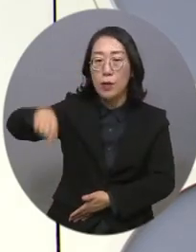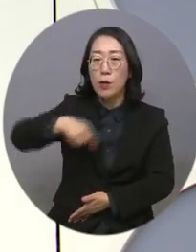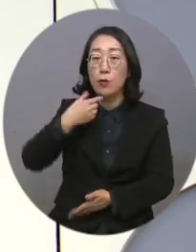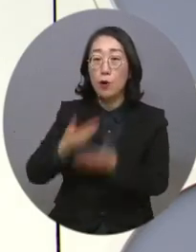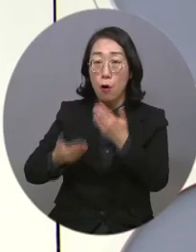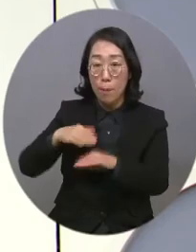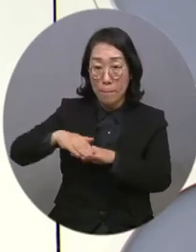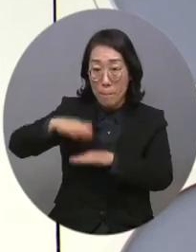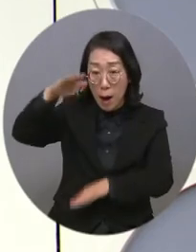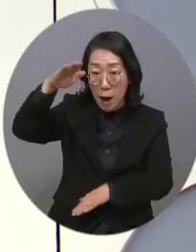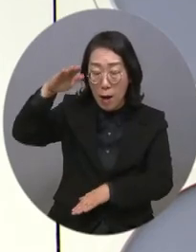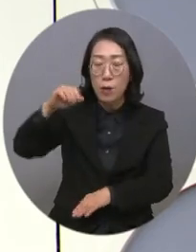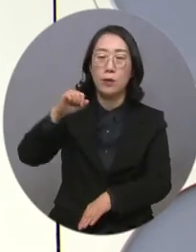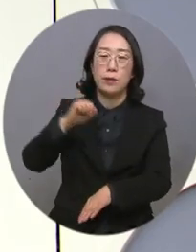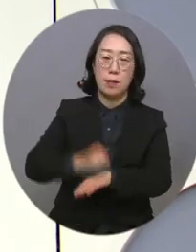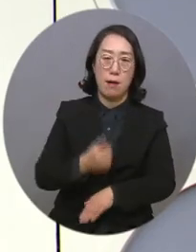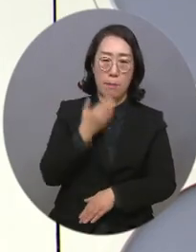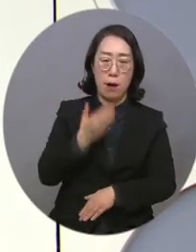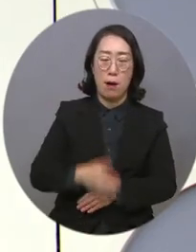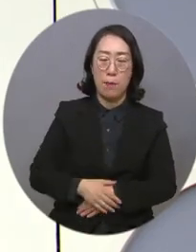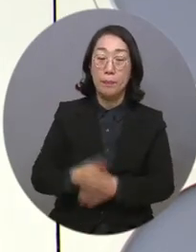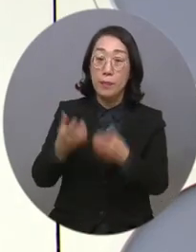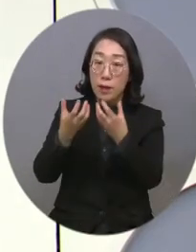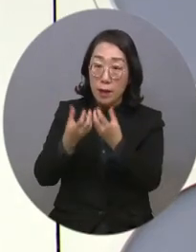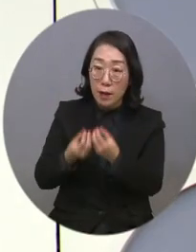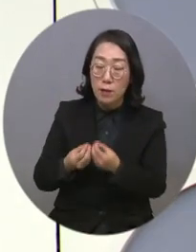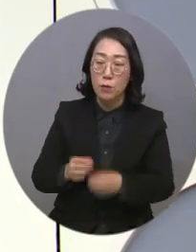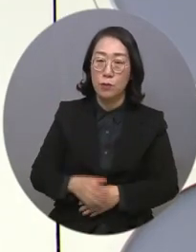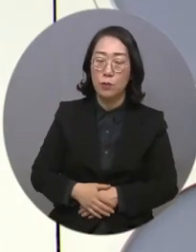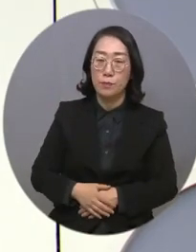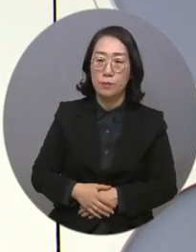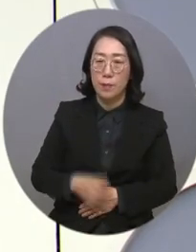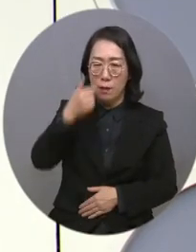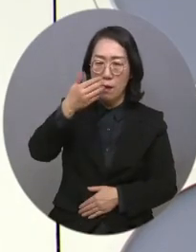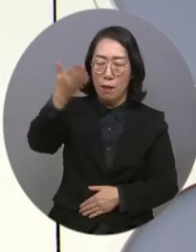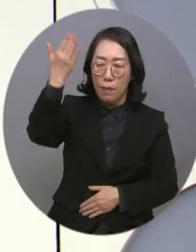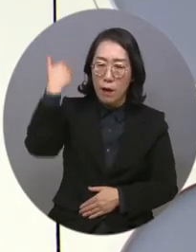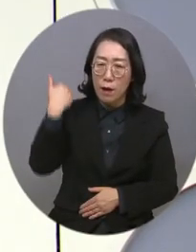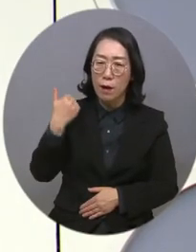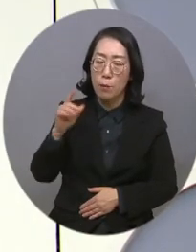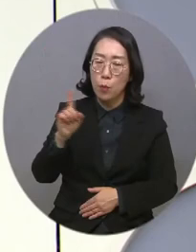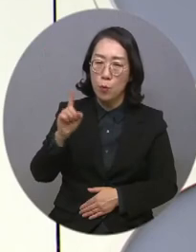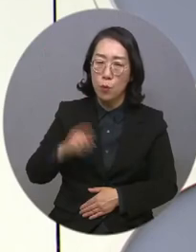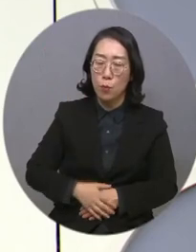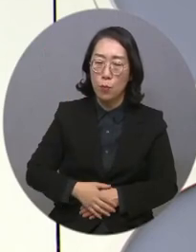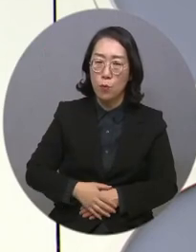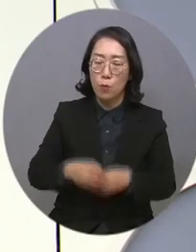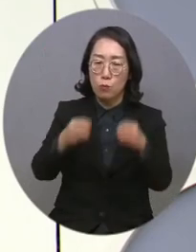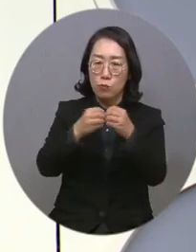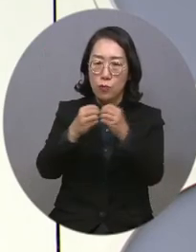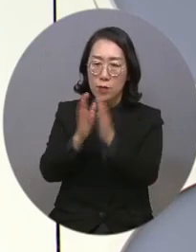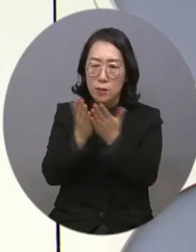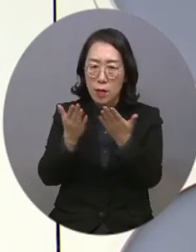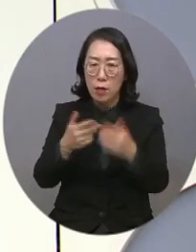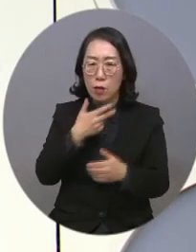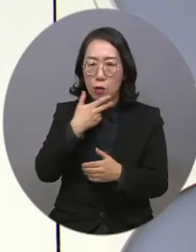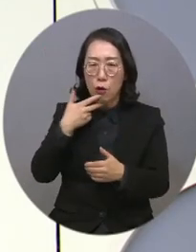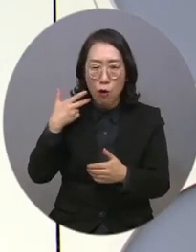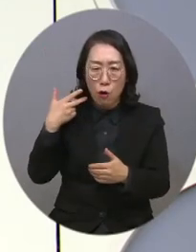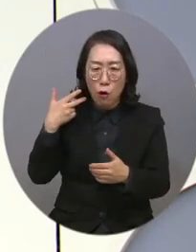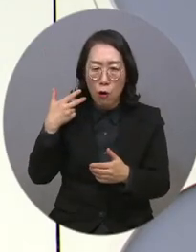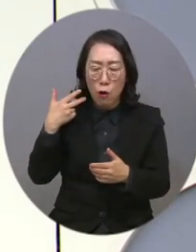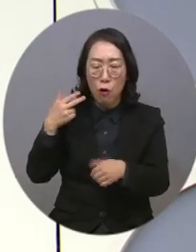번역이 가능하거든요. 예를 들어서 옛날에 무슨 작품인가 영문학 작품인데 어떤 영문학과 교수가 번역한